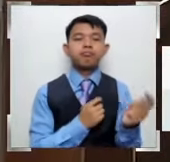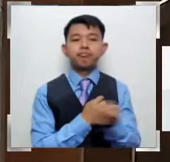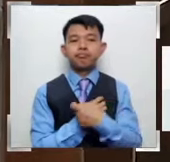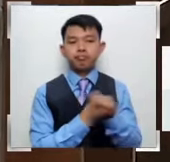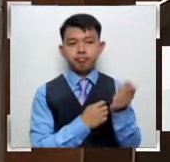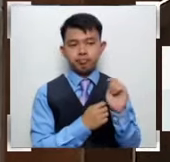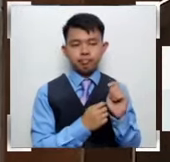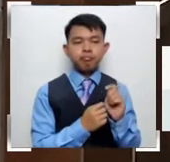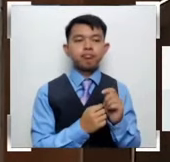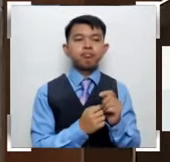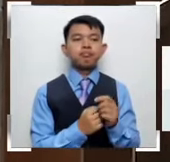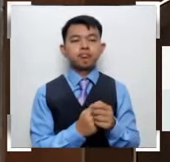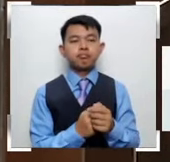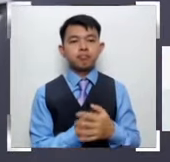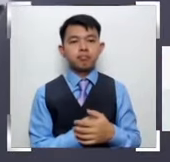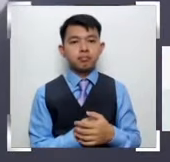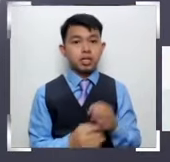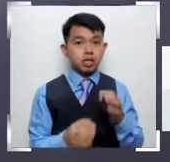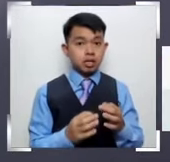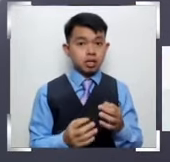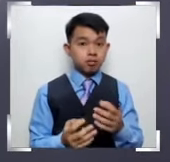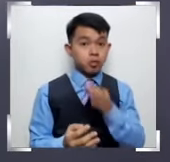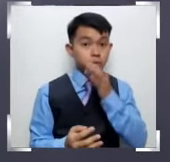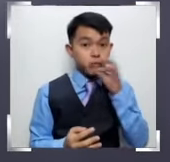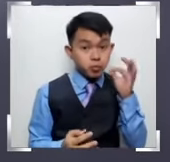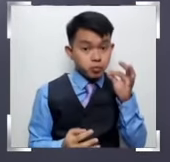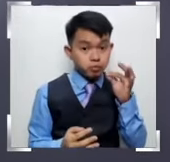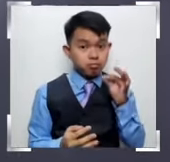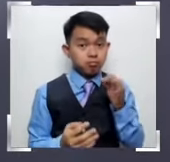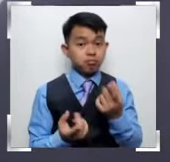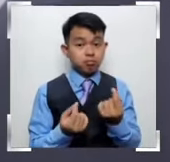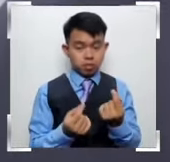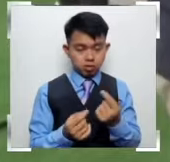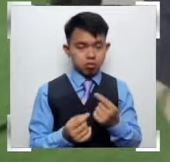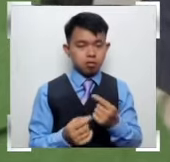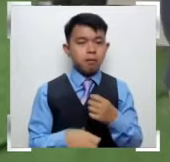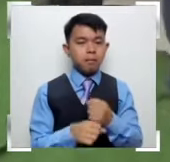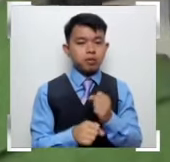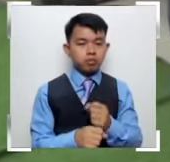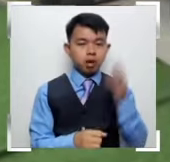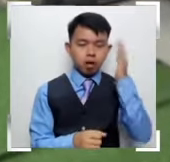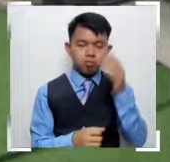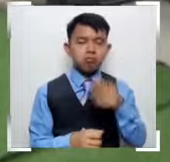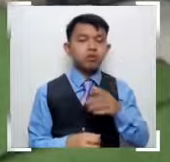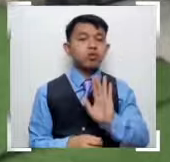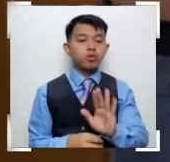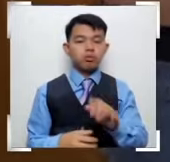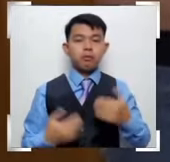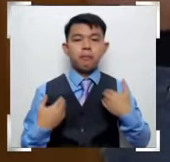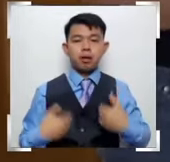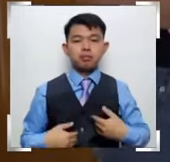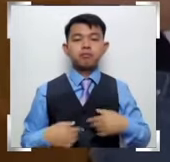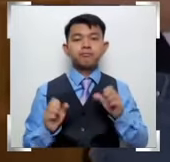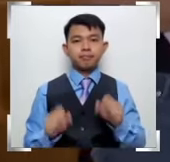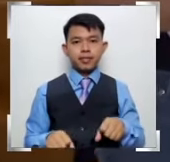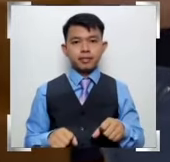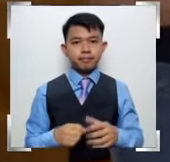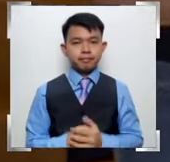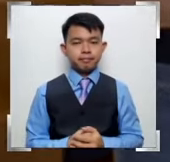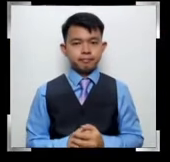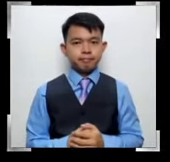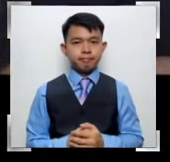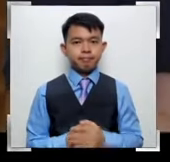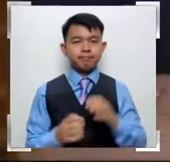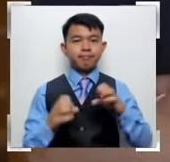alamin kung kaya ito ng katawan. Para sa GMA Integrated News, ako si Mark Salazar. Ako si Leigh